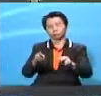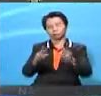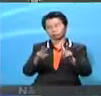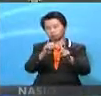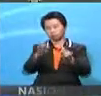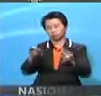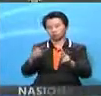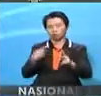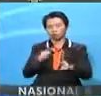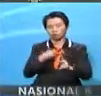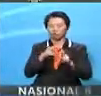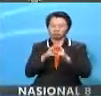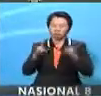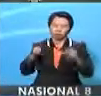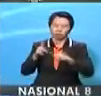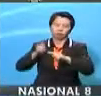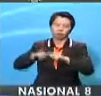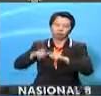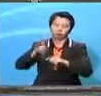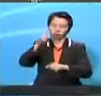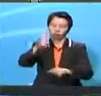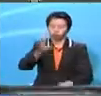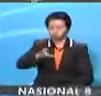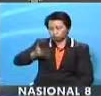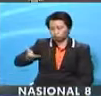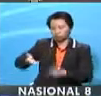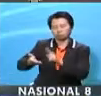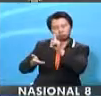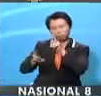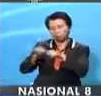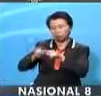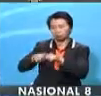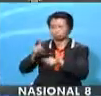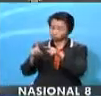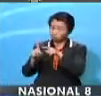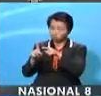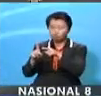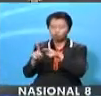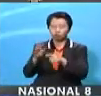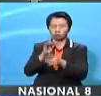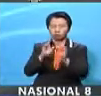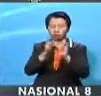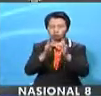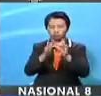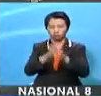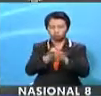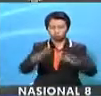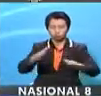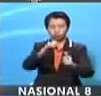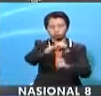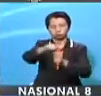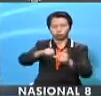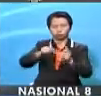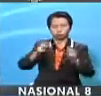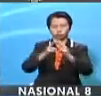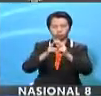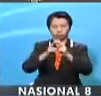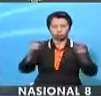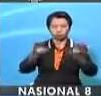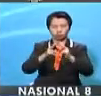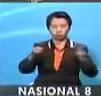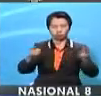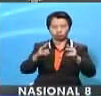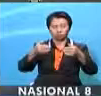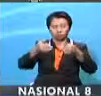kita terlalu sangat bergantung kepada satu komoditi dan jaringan keselamatan sosial kita terlalu